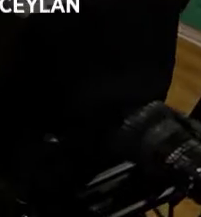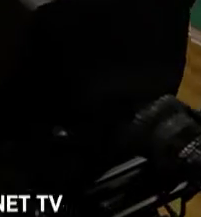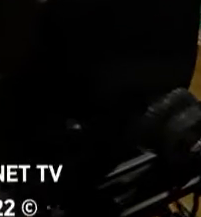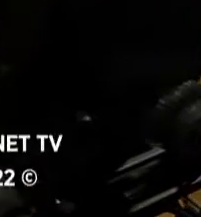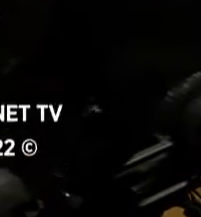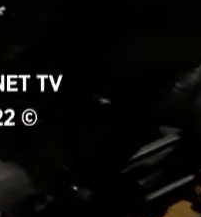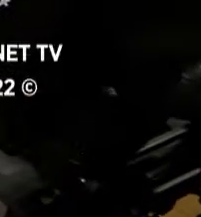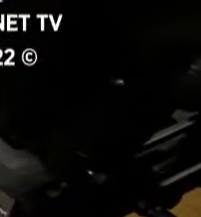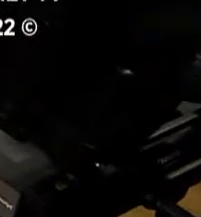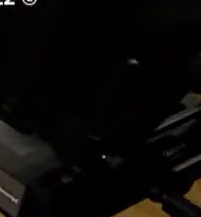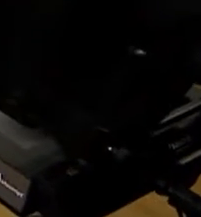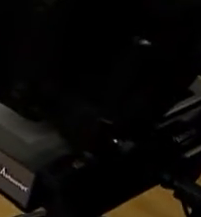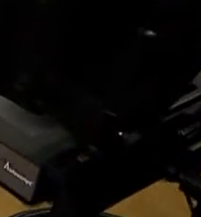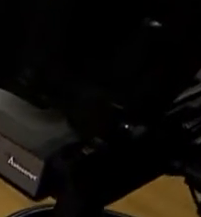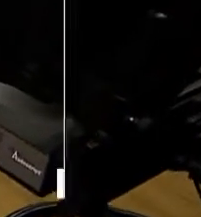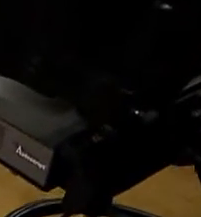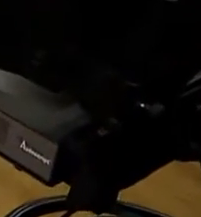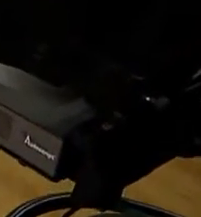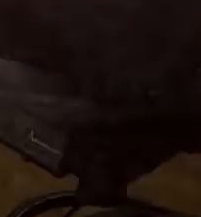sağlık O